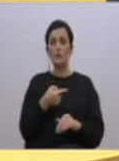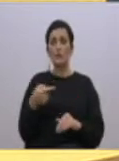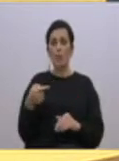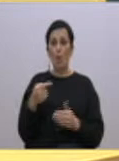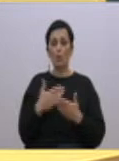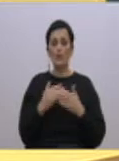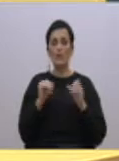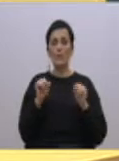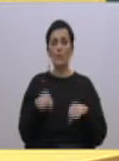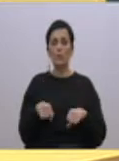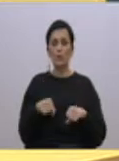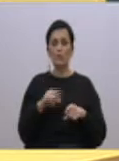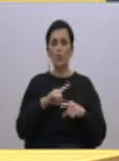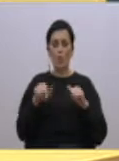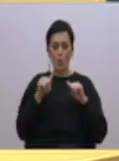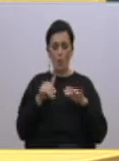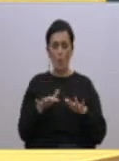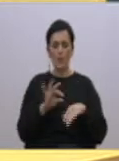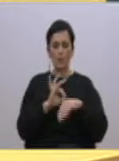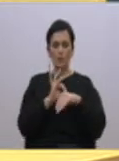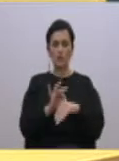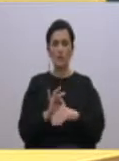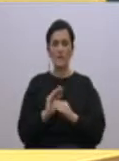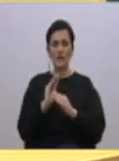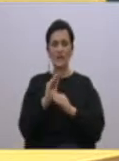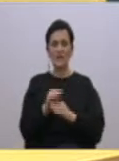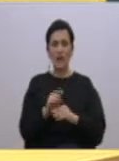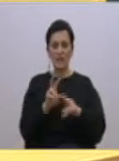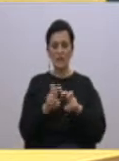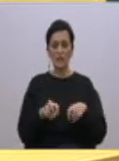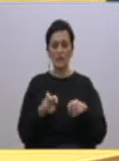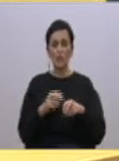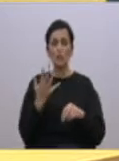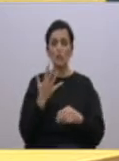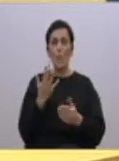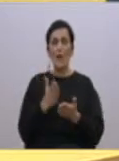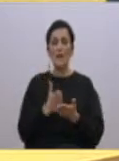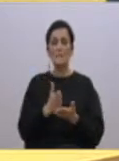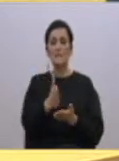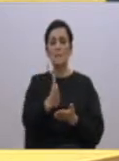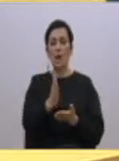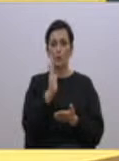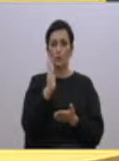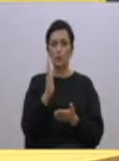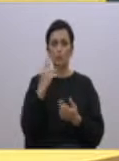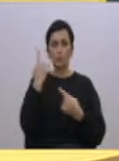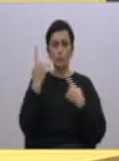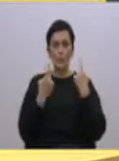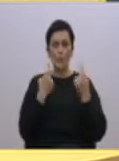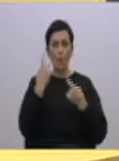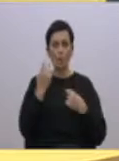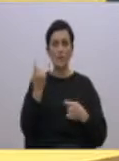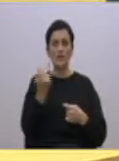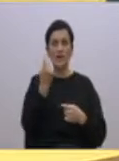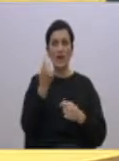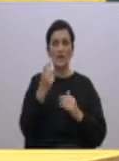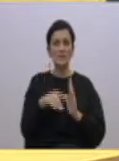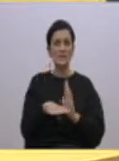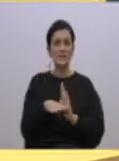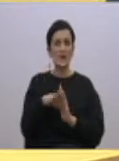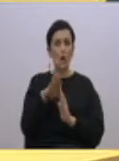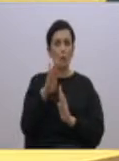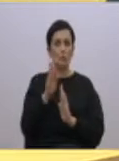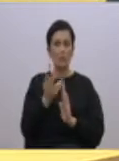შესაძლებლობას ოპერატიულად ჩავატაროთ დამატებითი კვლევები, რომელიც მიმართული იქნება მონაცემთა ხარისხის გაუმჯობესებასა